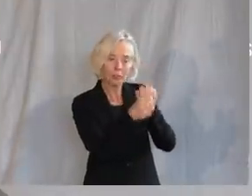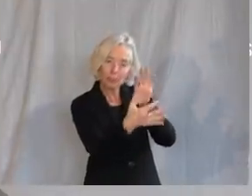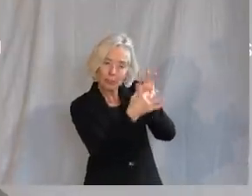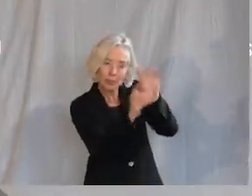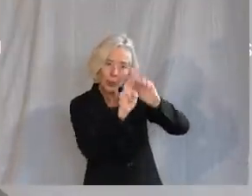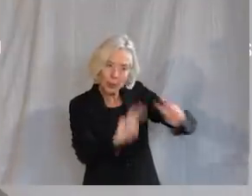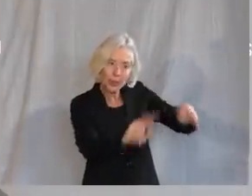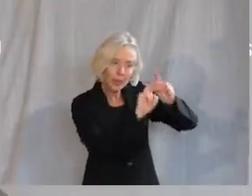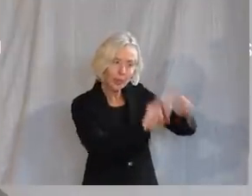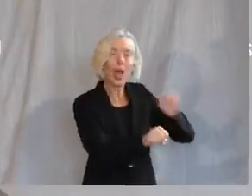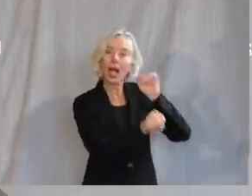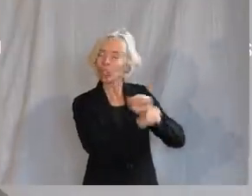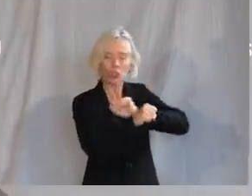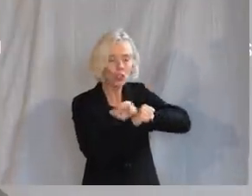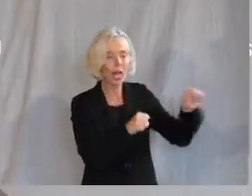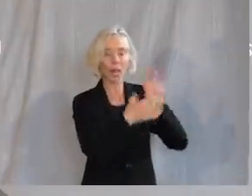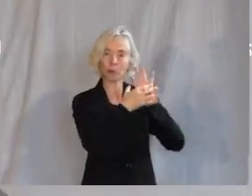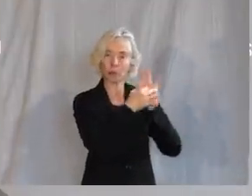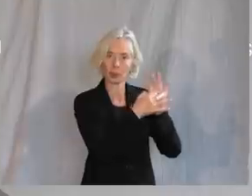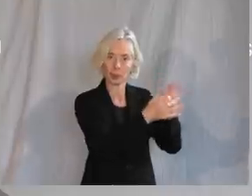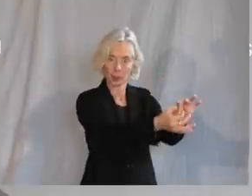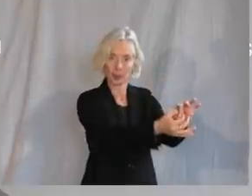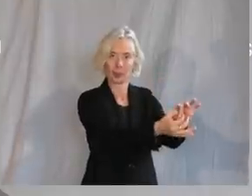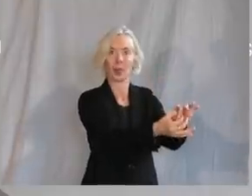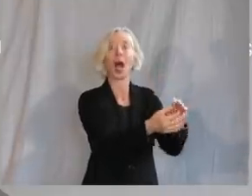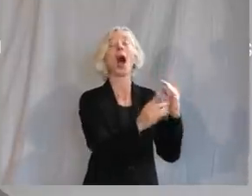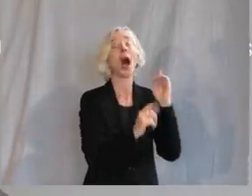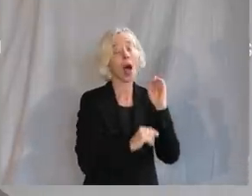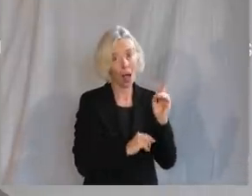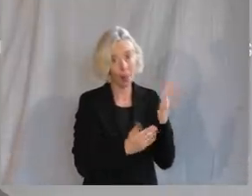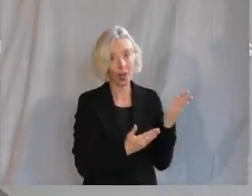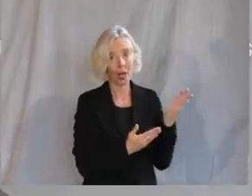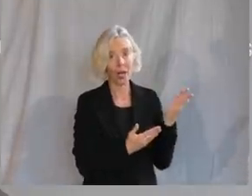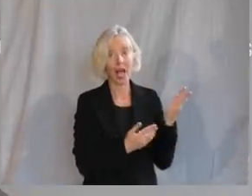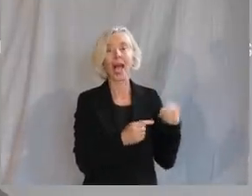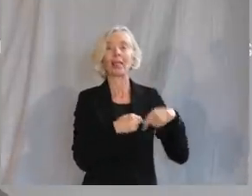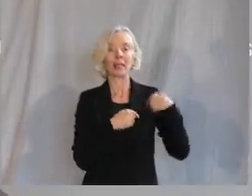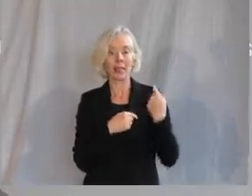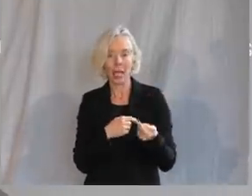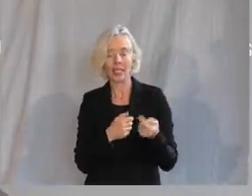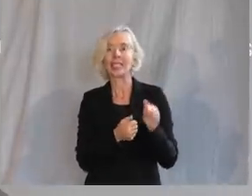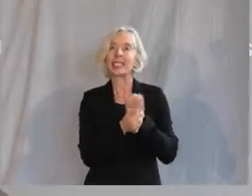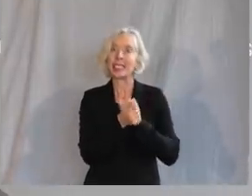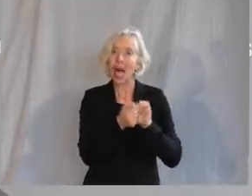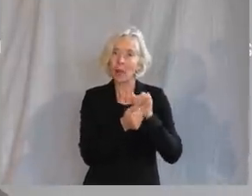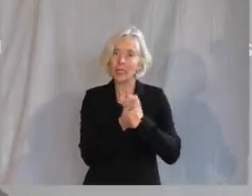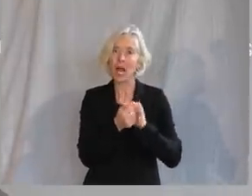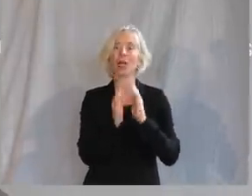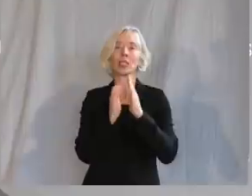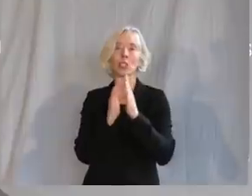der Infektionsketten war entsprechend auch gewährleistet. Aber im Laufe des gesamten Wochenendes